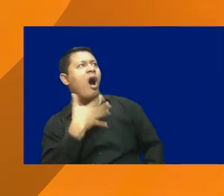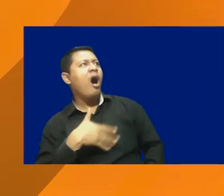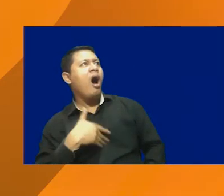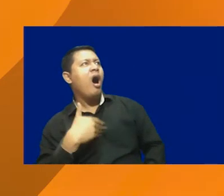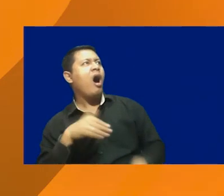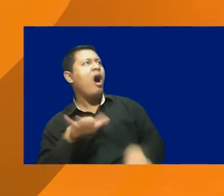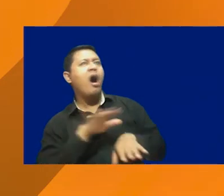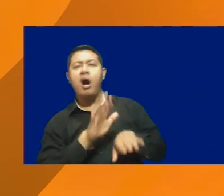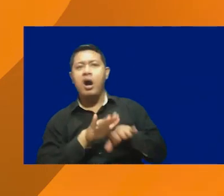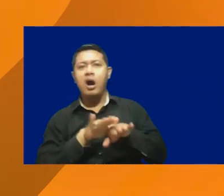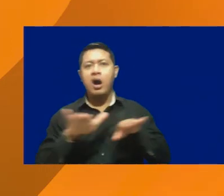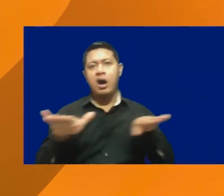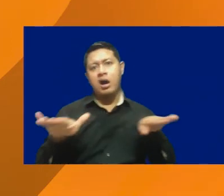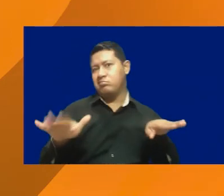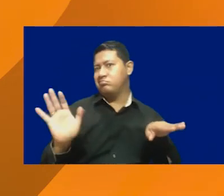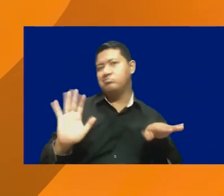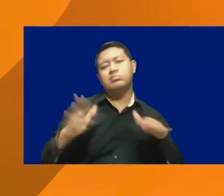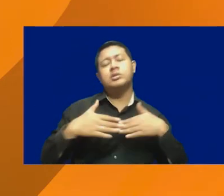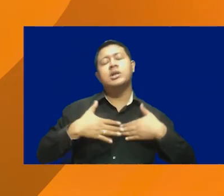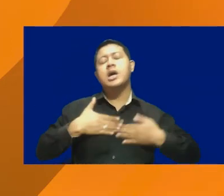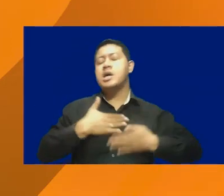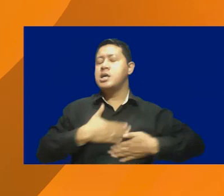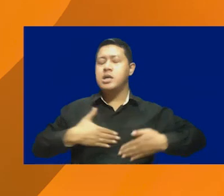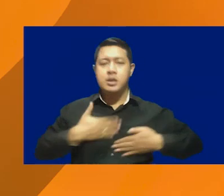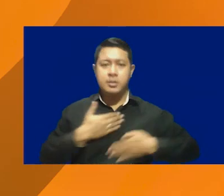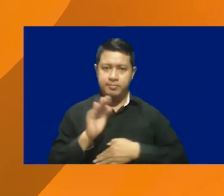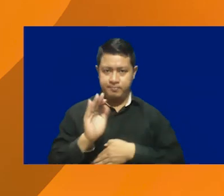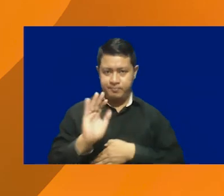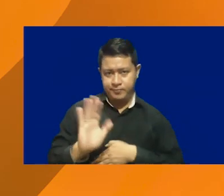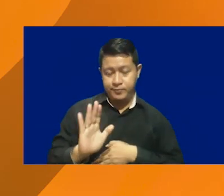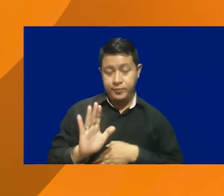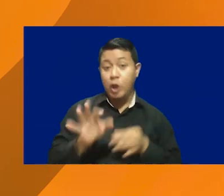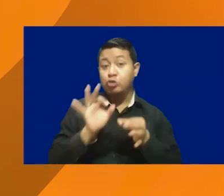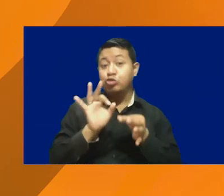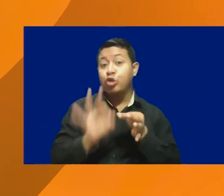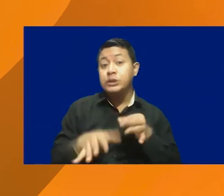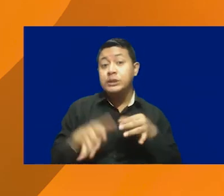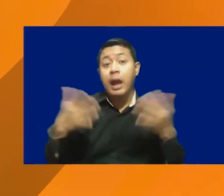Anak itu merasa tidak aman dan tidak nyaman.